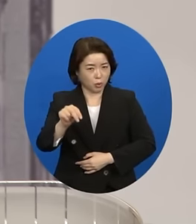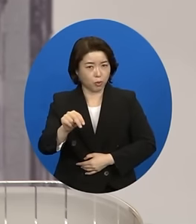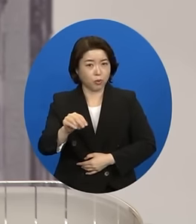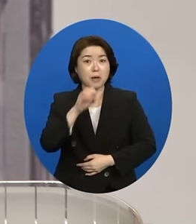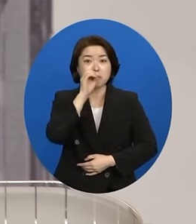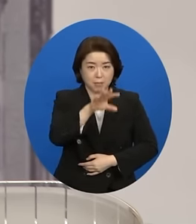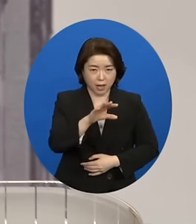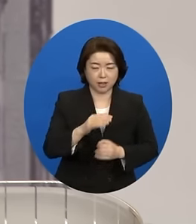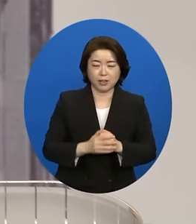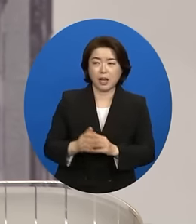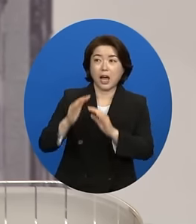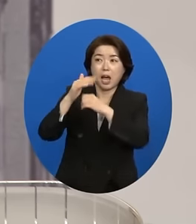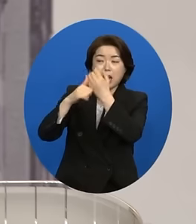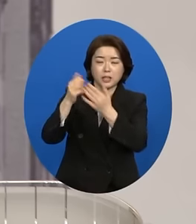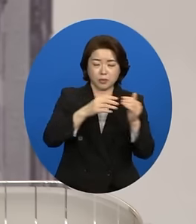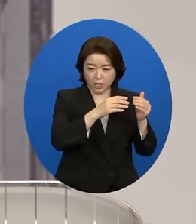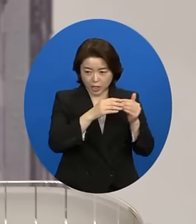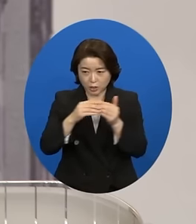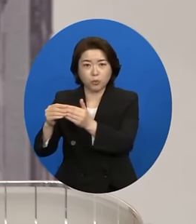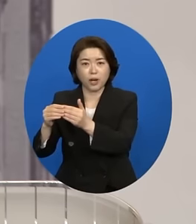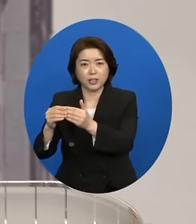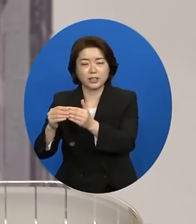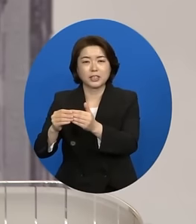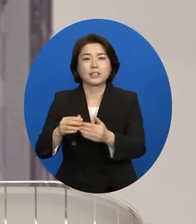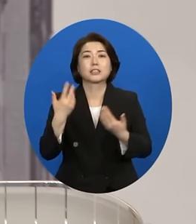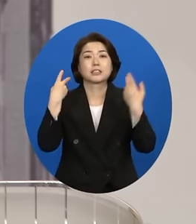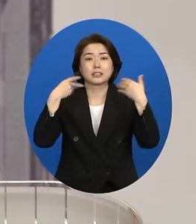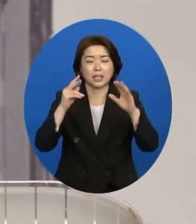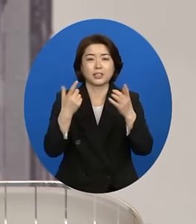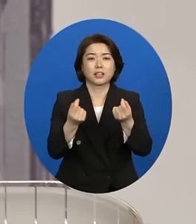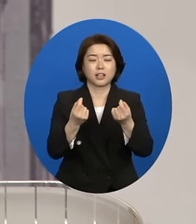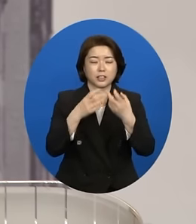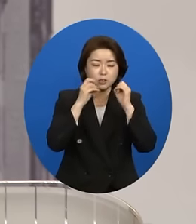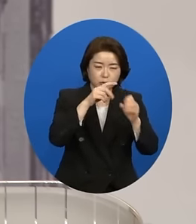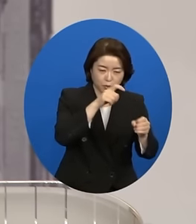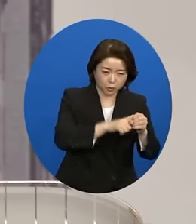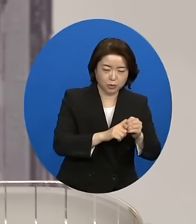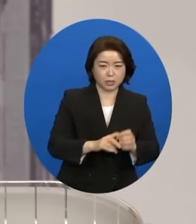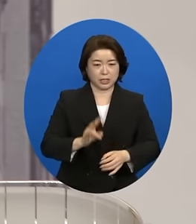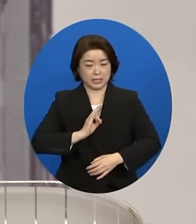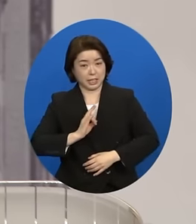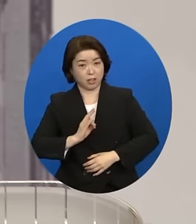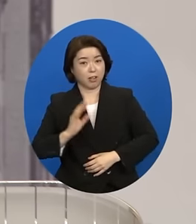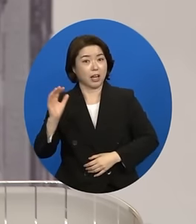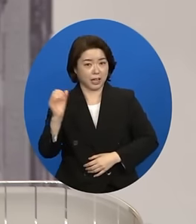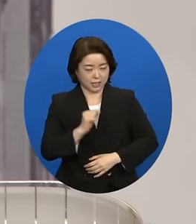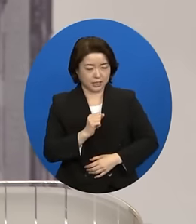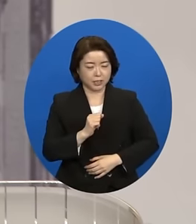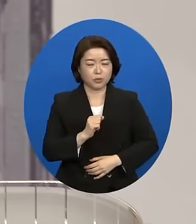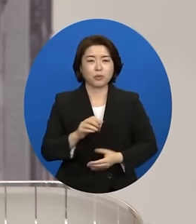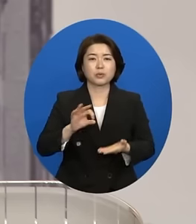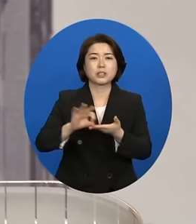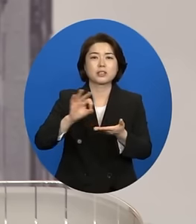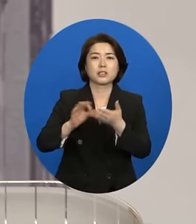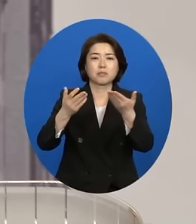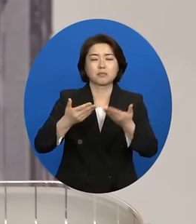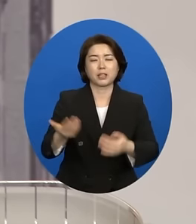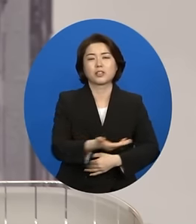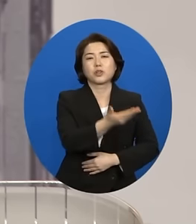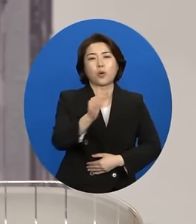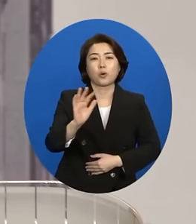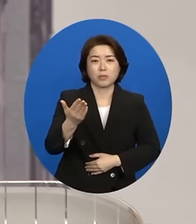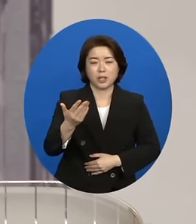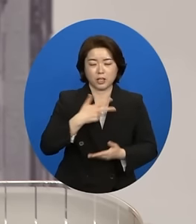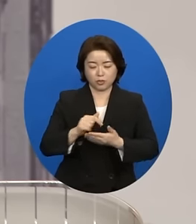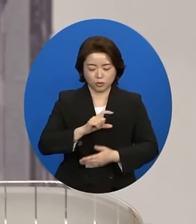그렇게 사람께로 인도할 수 있는 그런 다니엘과 같은 선교적인 예언적인 관점을 가지고 쓰임받는 여러분들이 되시기를 우리